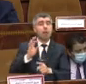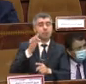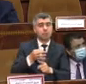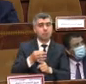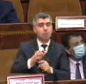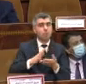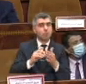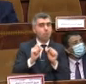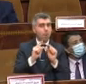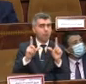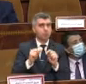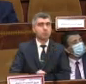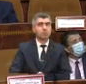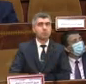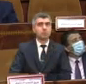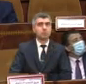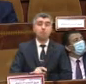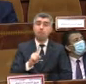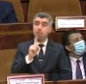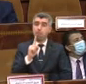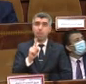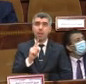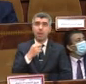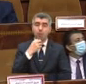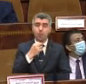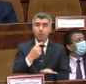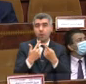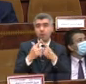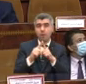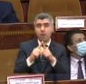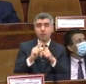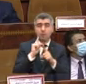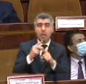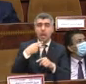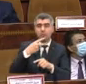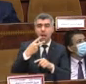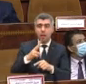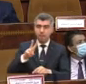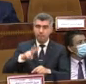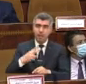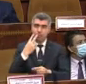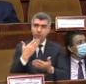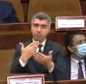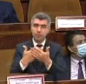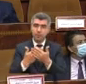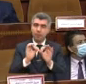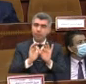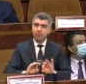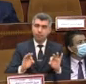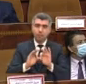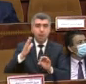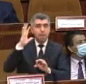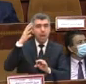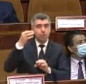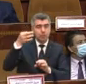وواعيه، لكن للاسف الشديد ما لقيتش الاسقاط ديال هذا الكلام ديالكم على الواقع تاع الاقليم، مثلا الاقليم برشيد اللي كنمثلو انا واللي